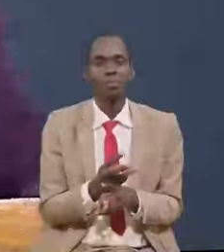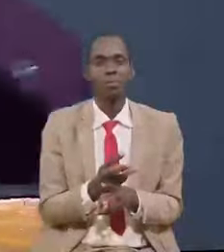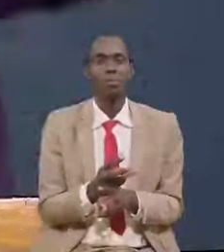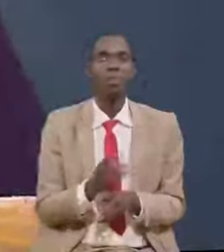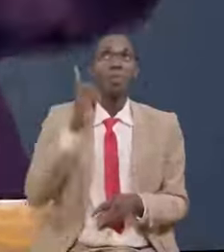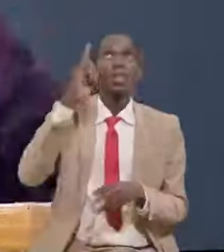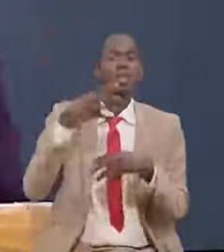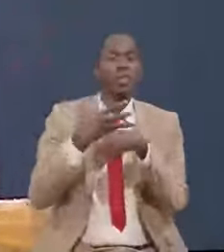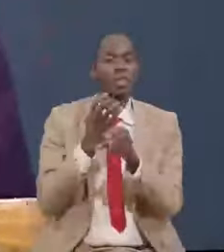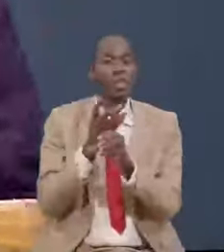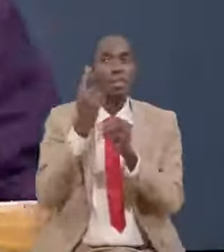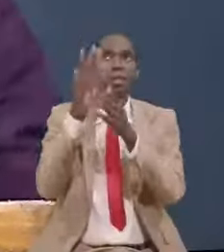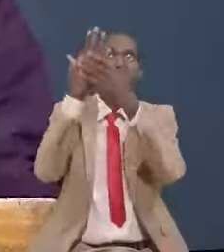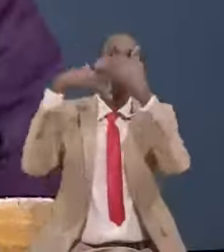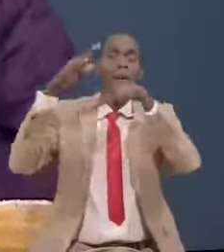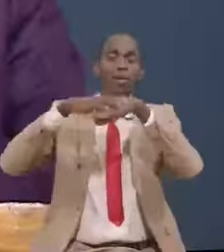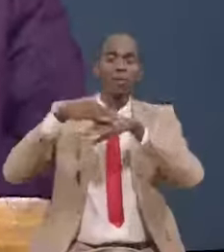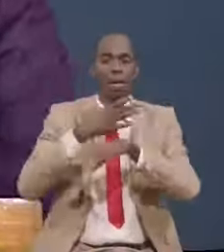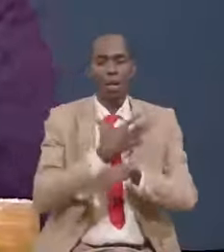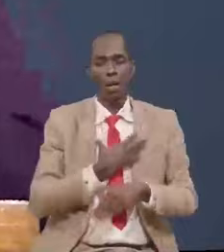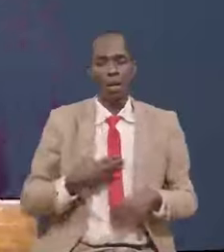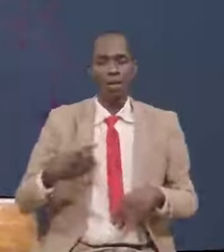Il a créé les cieux et la terre.